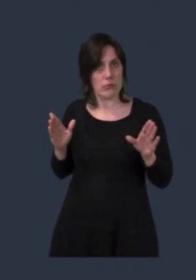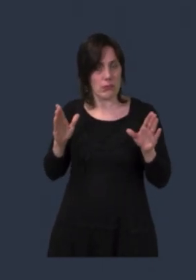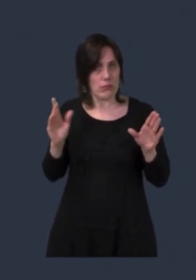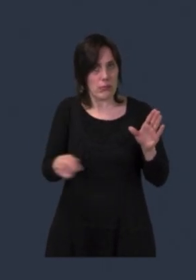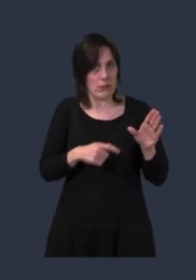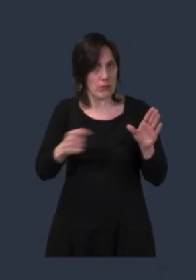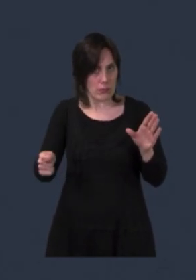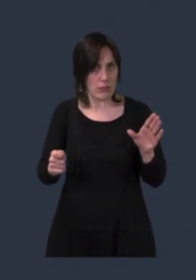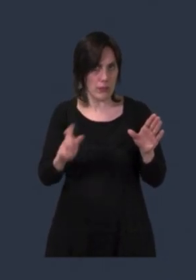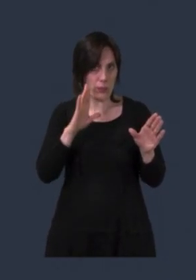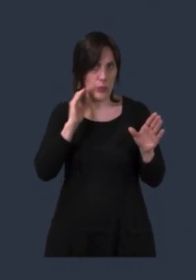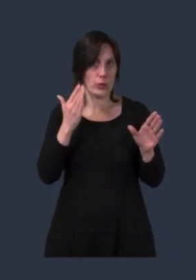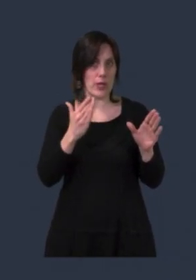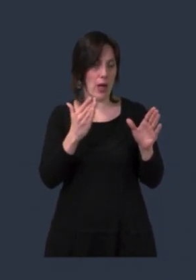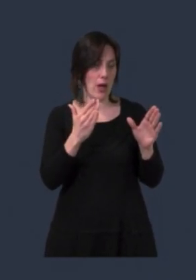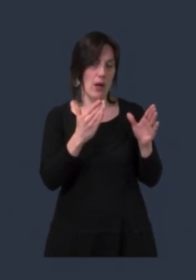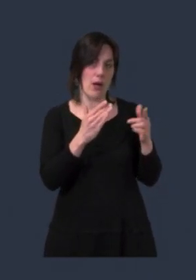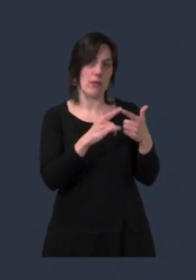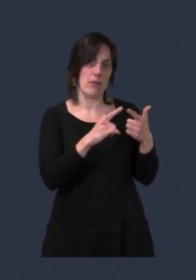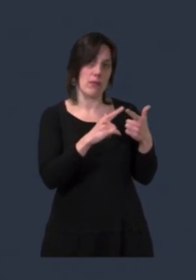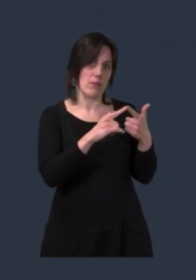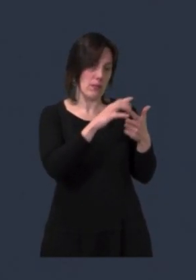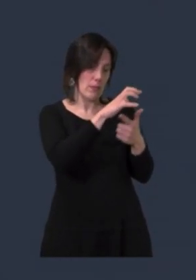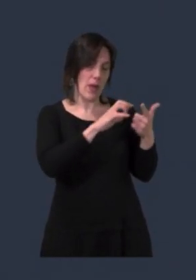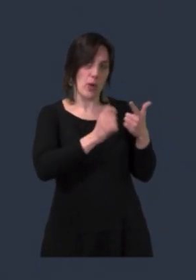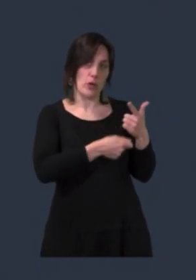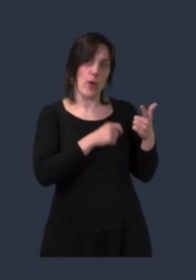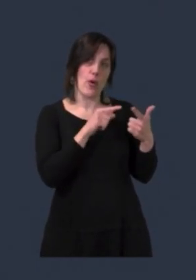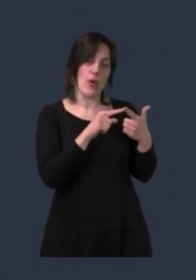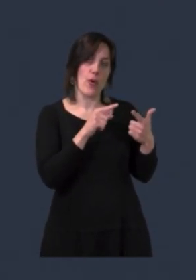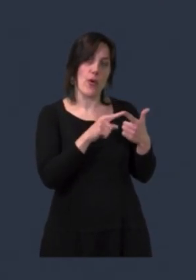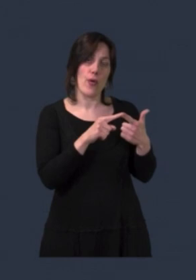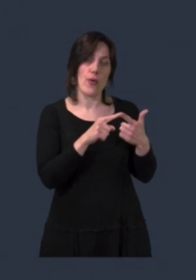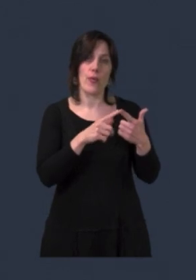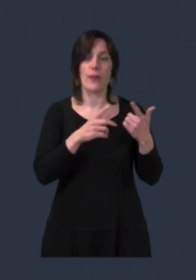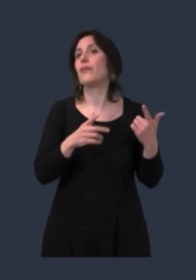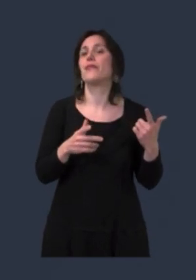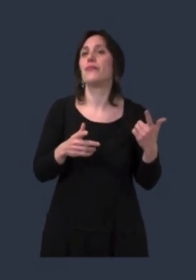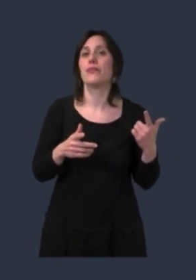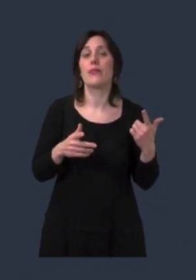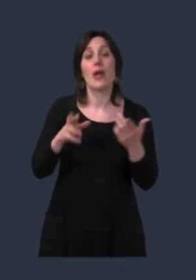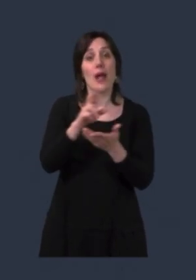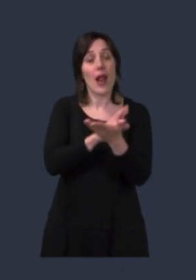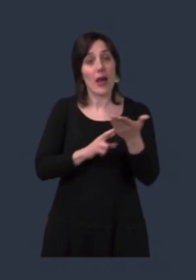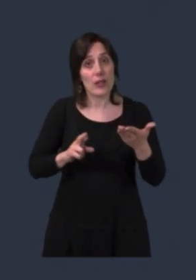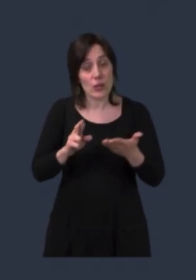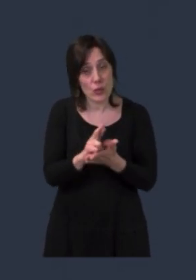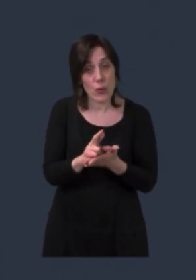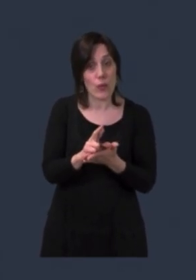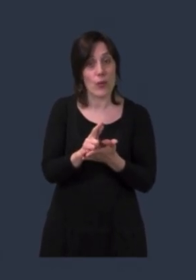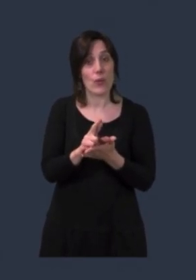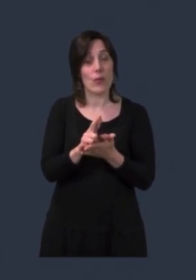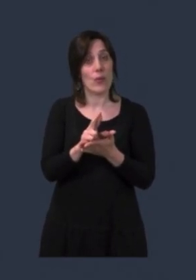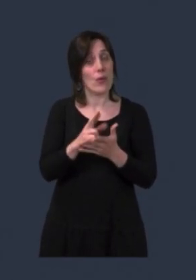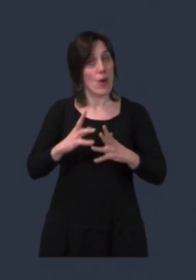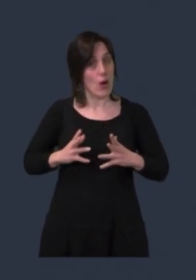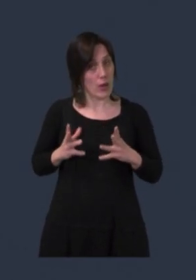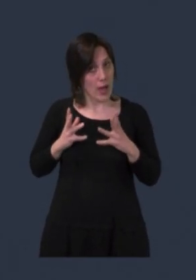l'objet de cet amendement, qui est donc d'approuver le principe selon lequel la région